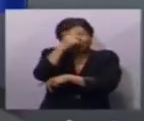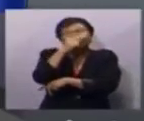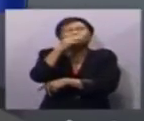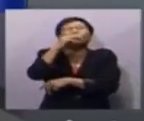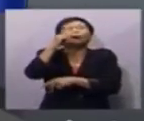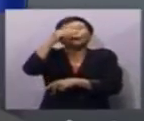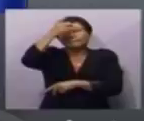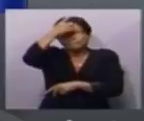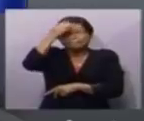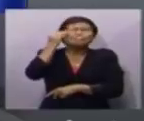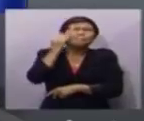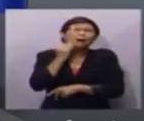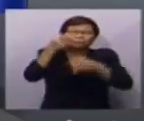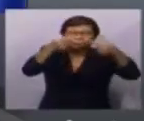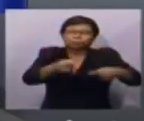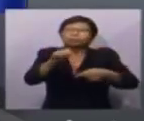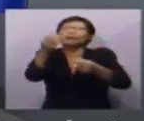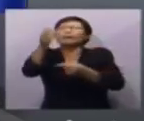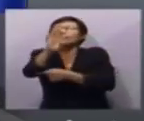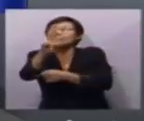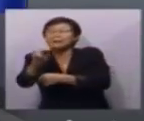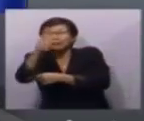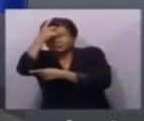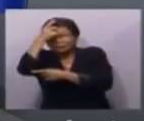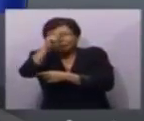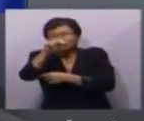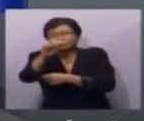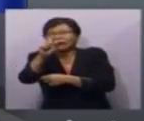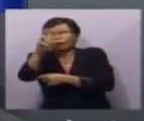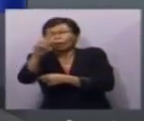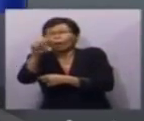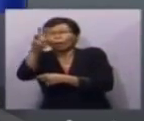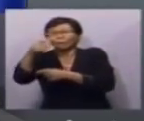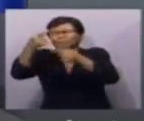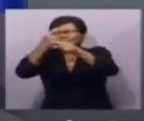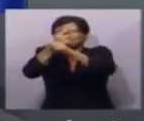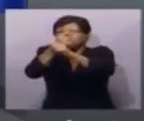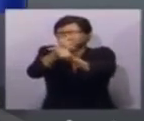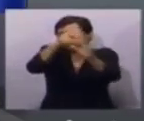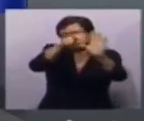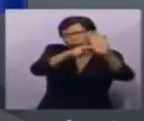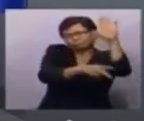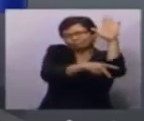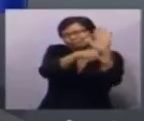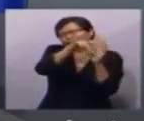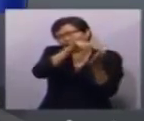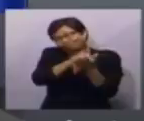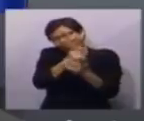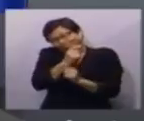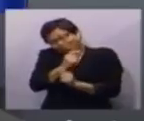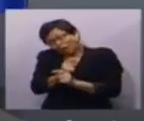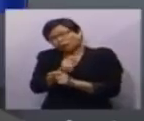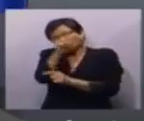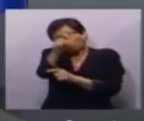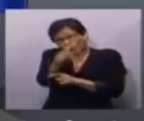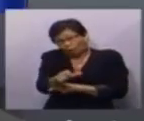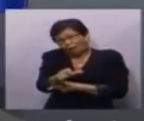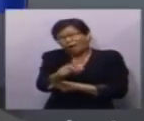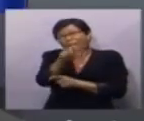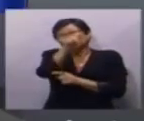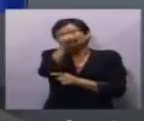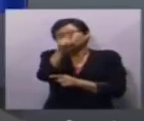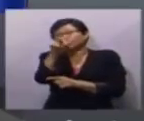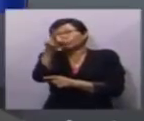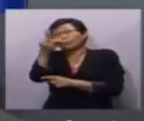Mahathir Mohamad mencabar calon BN Datuk Nawawi Ahmad yang mempertahankan kerusi parlimen itu. Seorang lagi calon